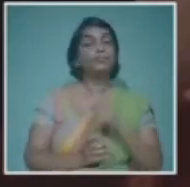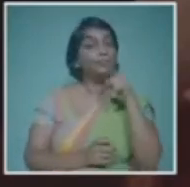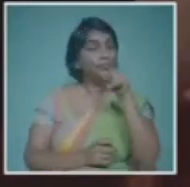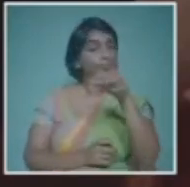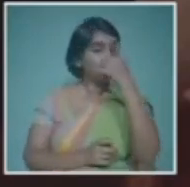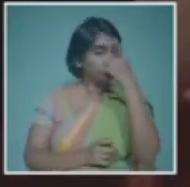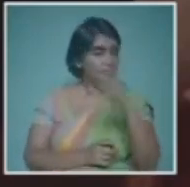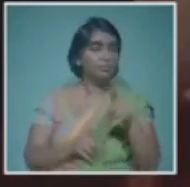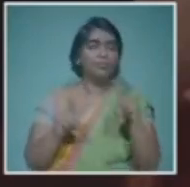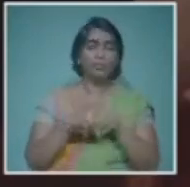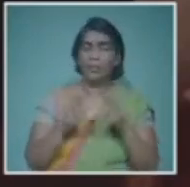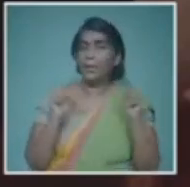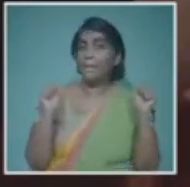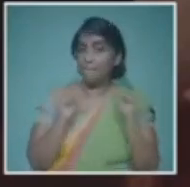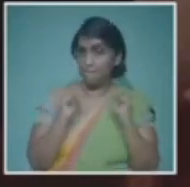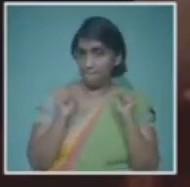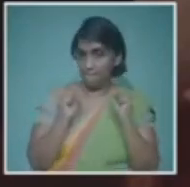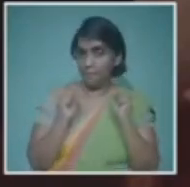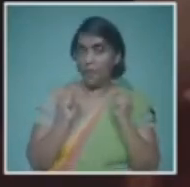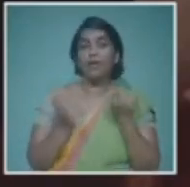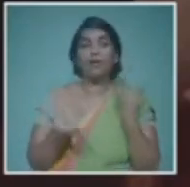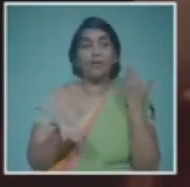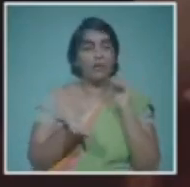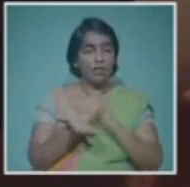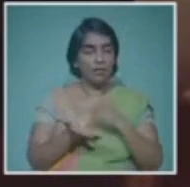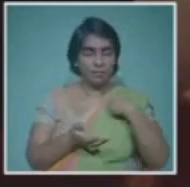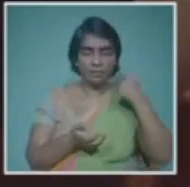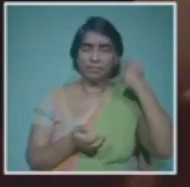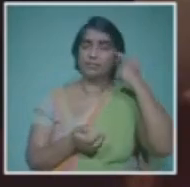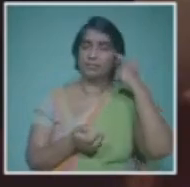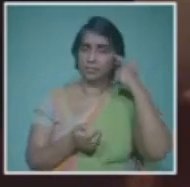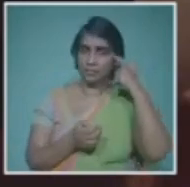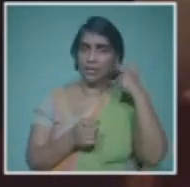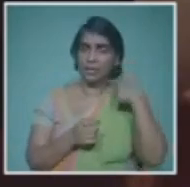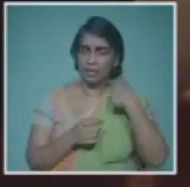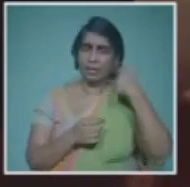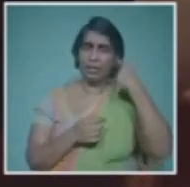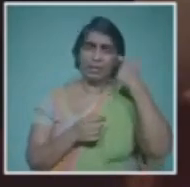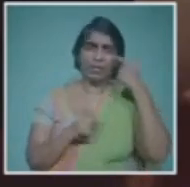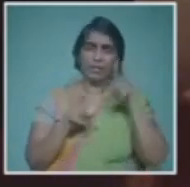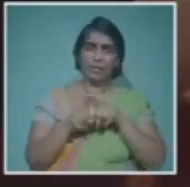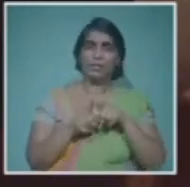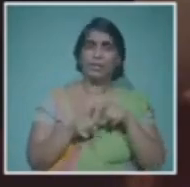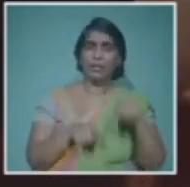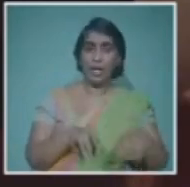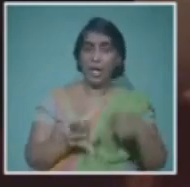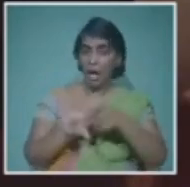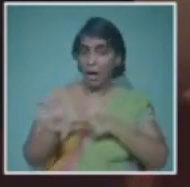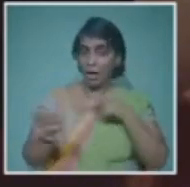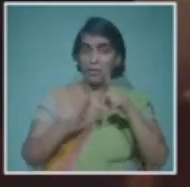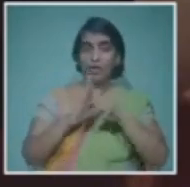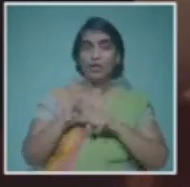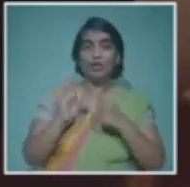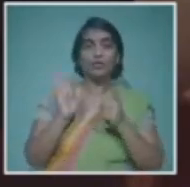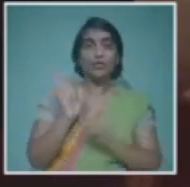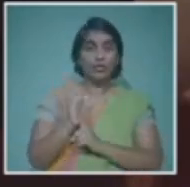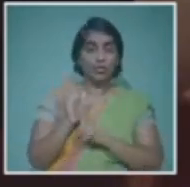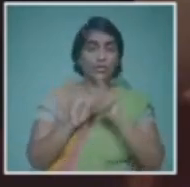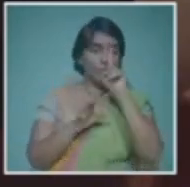එන්නේ ඒ වගේම බියක් නැවත මට මත වුණේ, මට දැනුනේ මේ අවුරුද්දේ ජූලයි